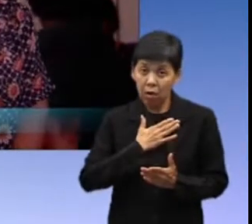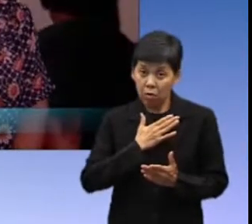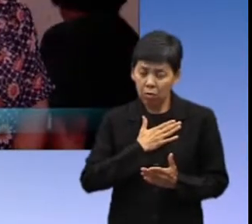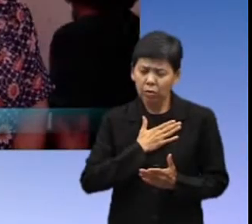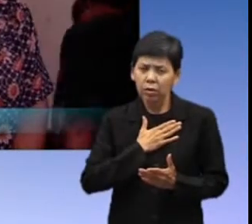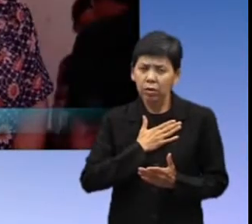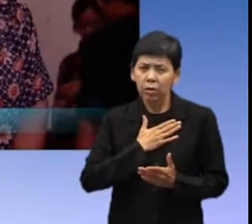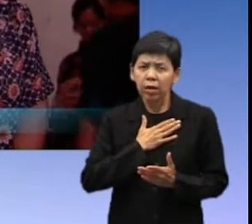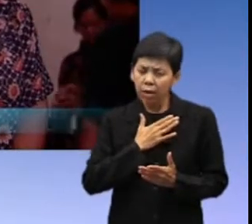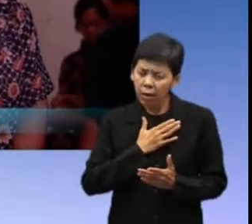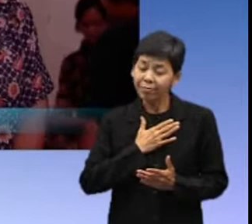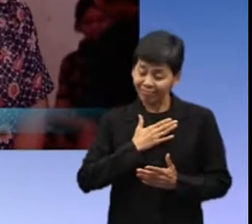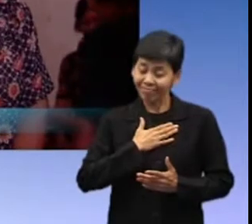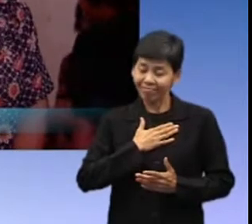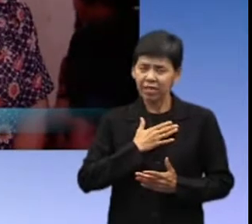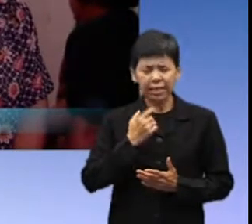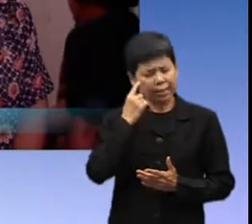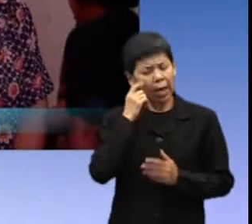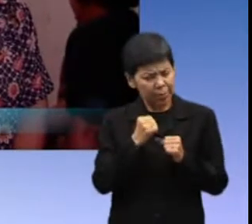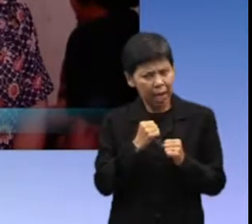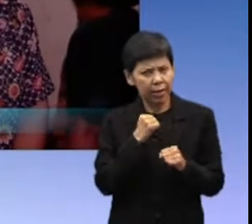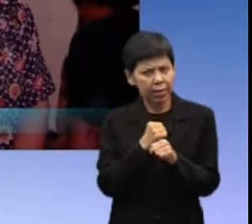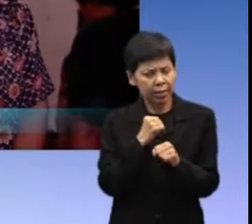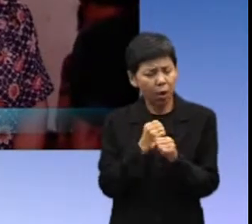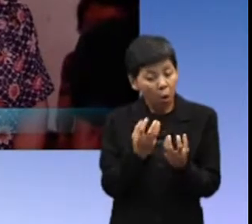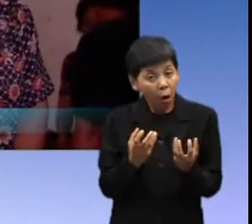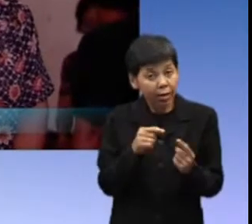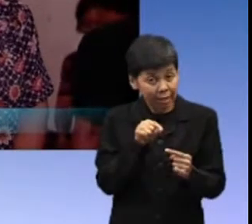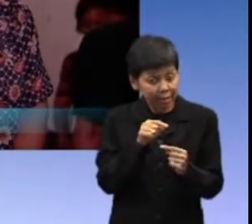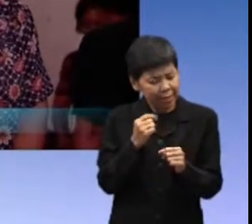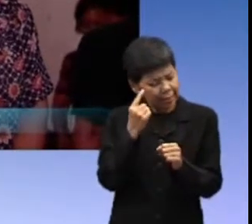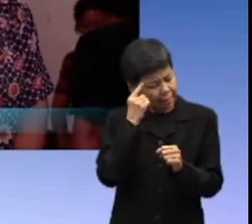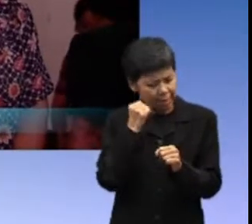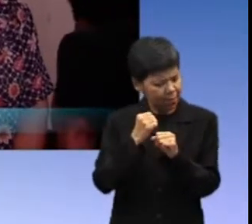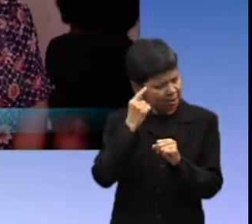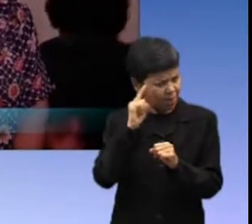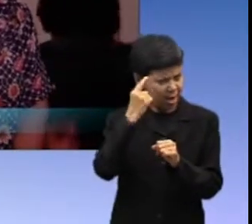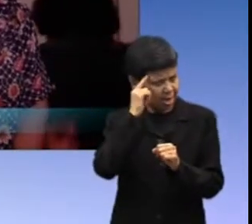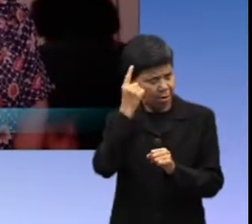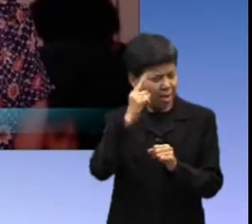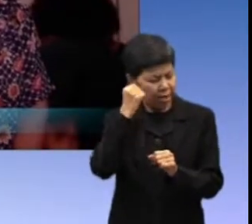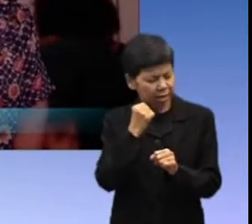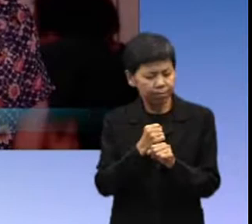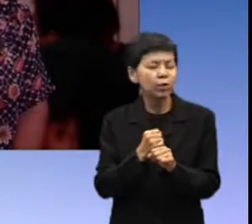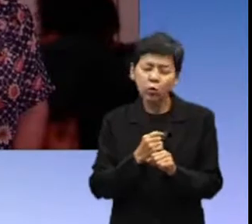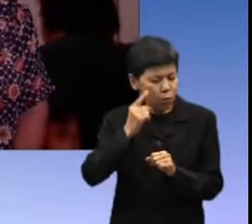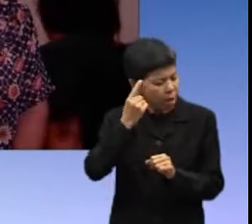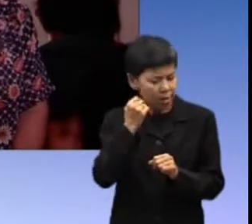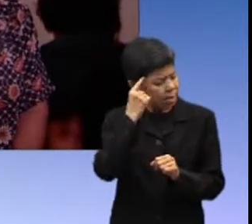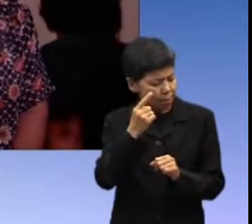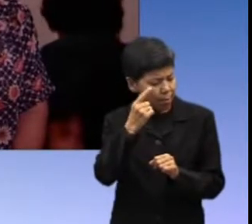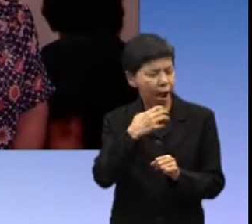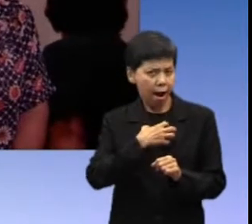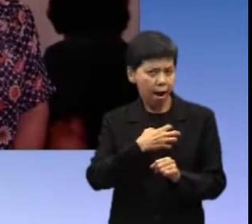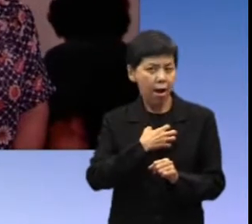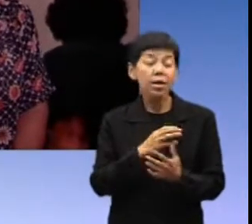ว่าเราทางตัวดิฉันเองก็จะพัฒนาผลิตภัณฑ์ ไปเรื่อยๆนะคะก็คงจะไม่หยุดยั้ง